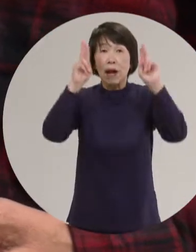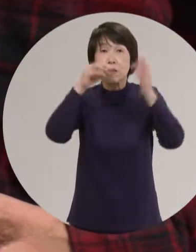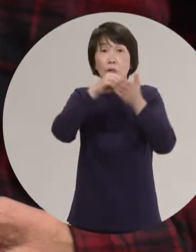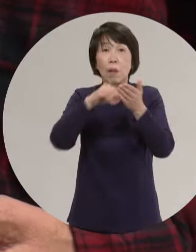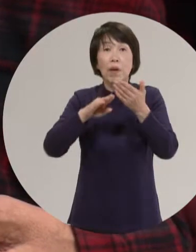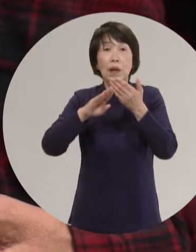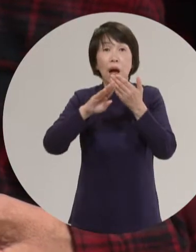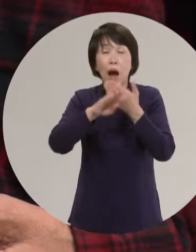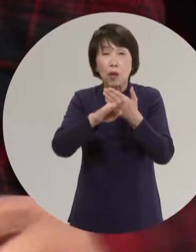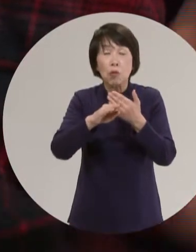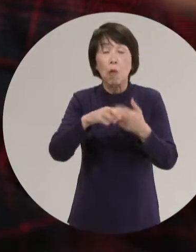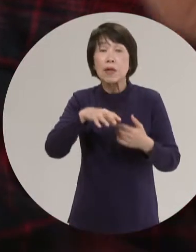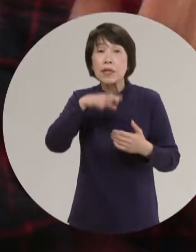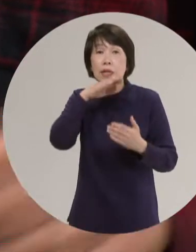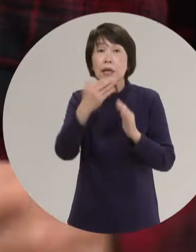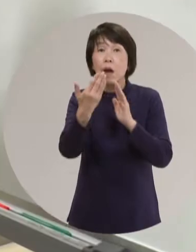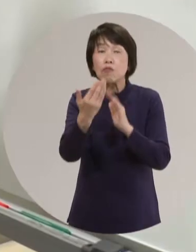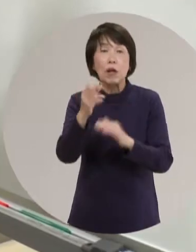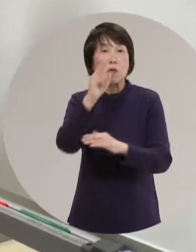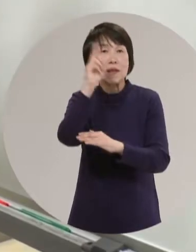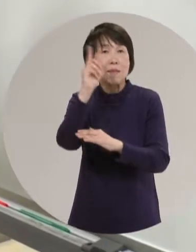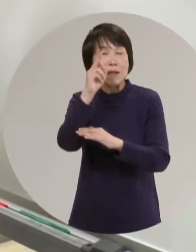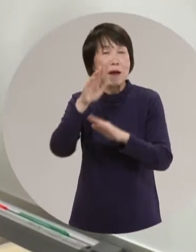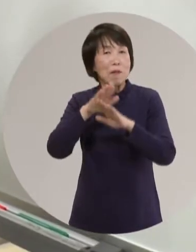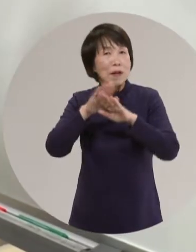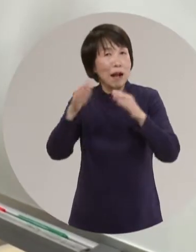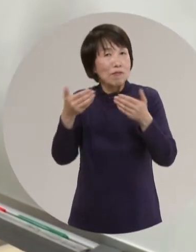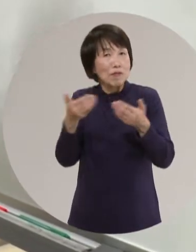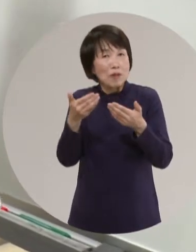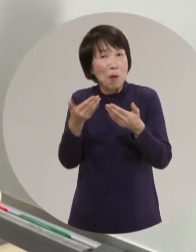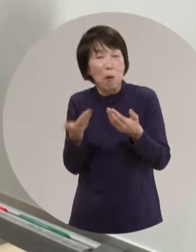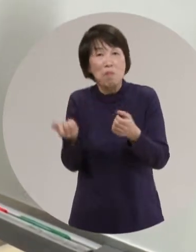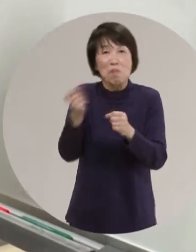後にシニア向けのセミナーを主催する事業で起